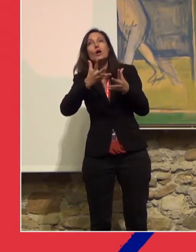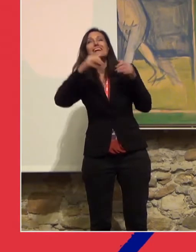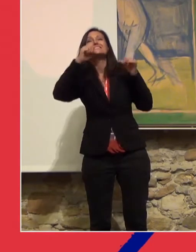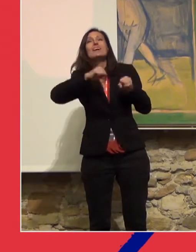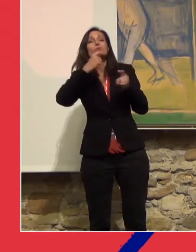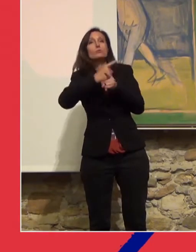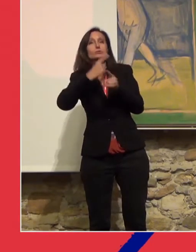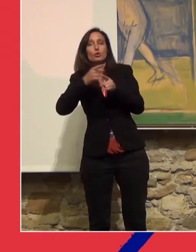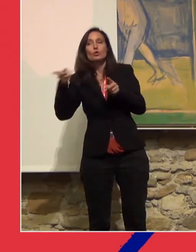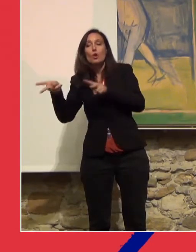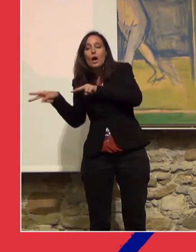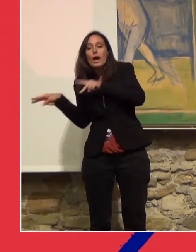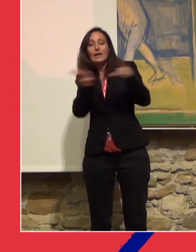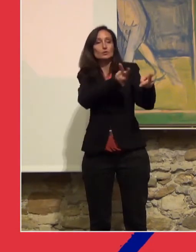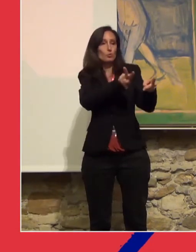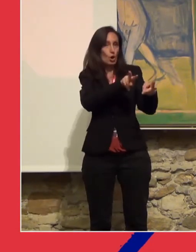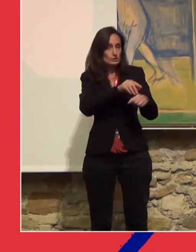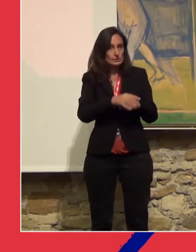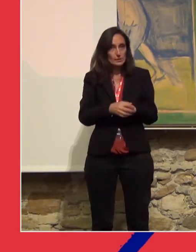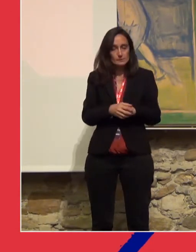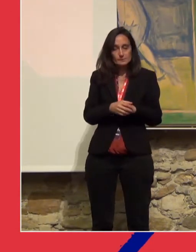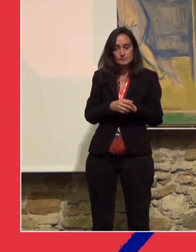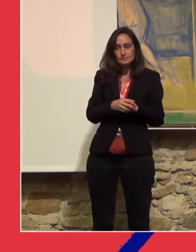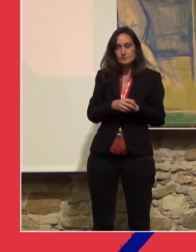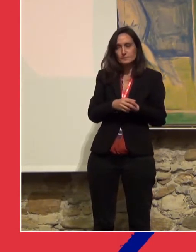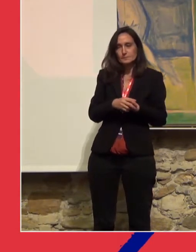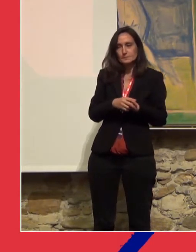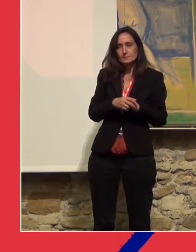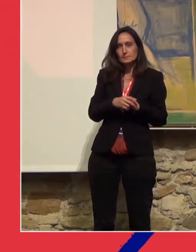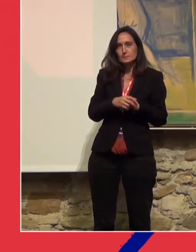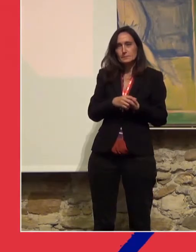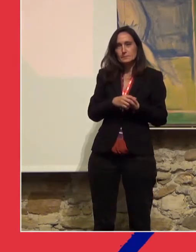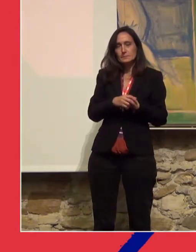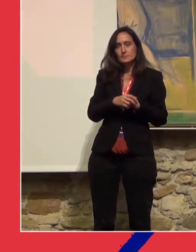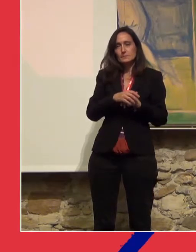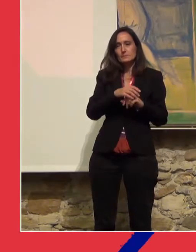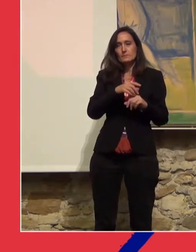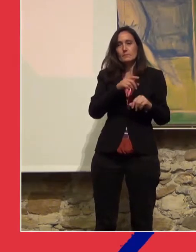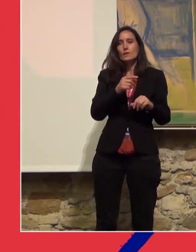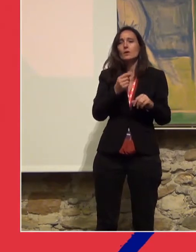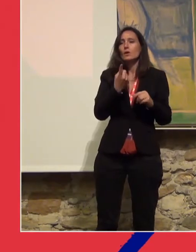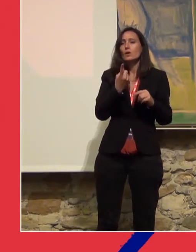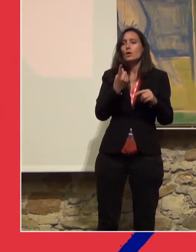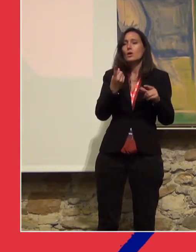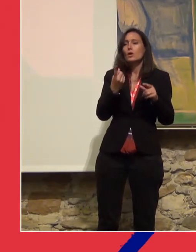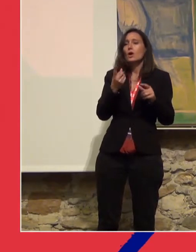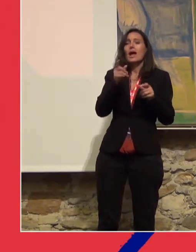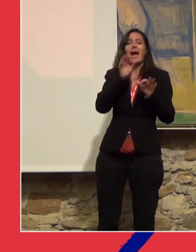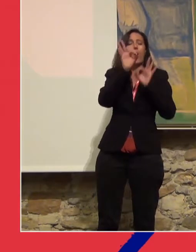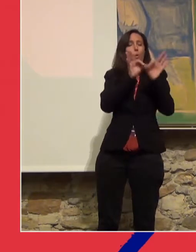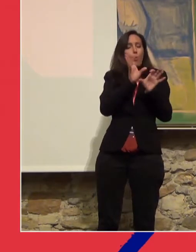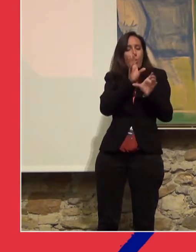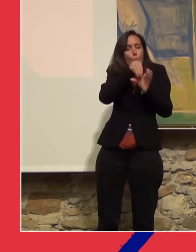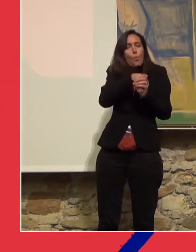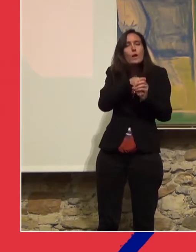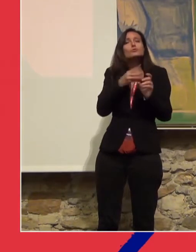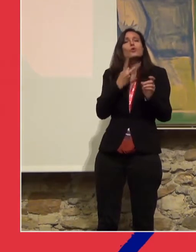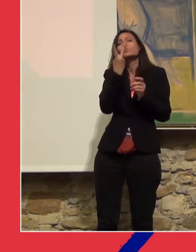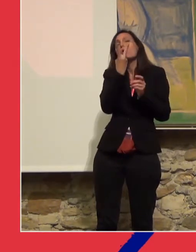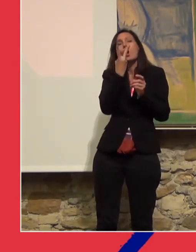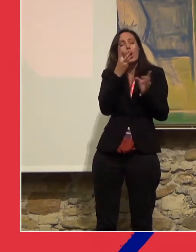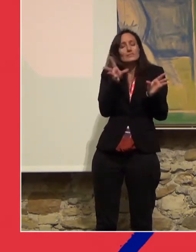l'assistenza sono, l'abbiamo sentito in questi giorni, due volti indissolubili della cura. Hanno in sé una